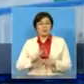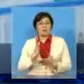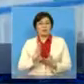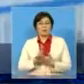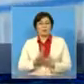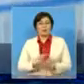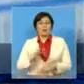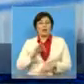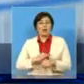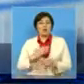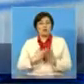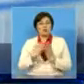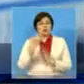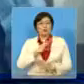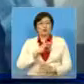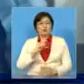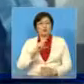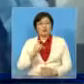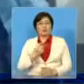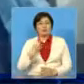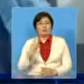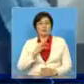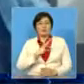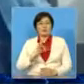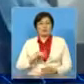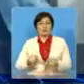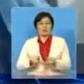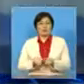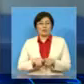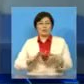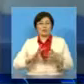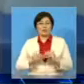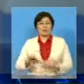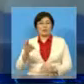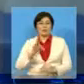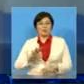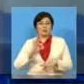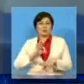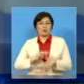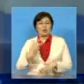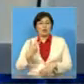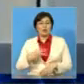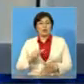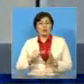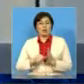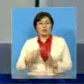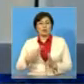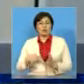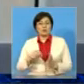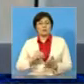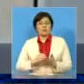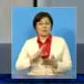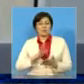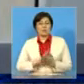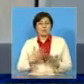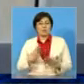бар. Аурушаңдықтың өсу деңгейі 0,1%-ді құрайды. Жалпы облыста індетке шалдыққан 3671 жағдай тіркелді.